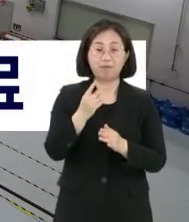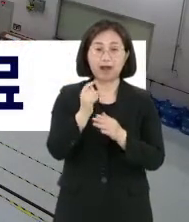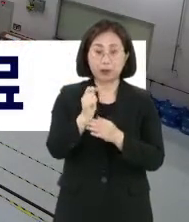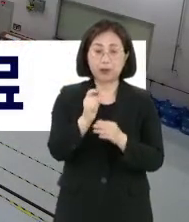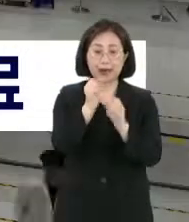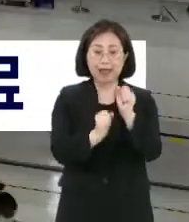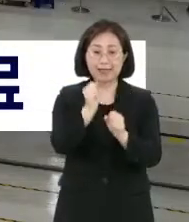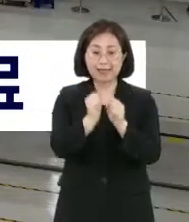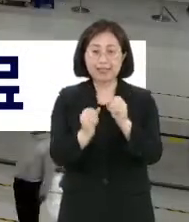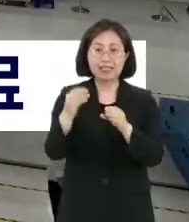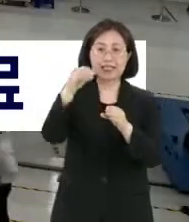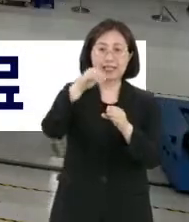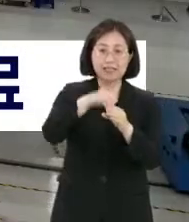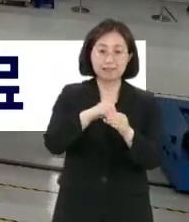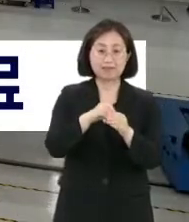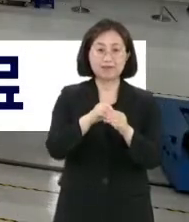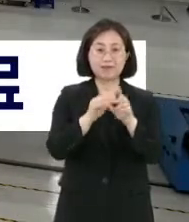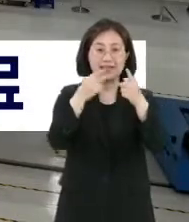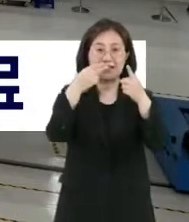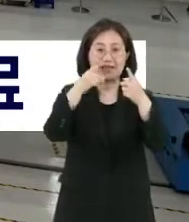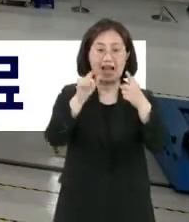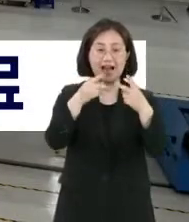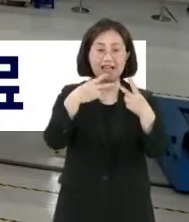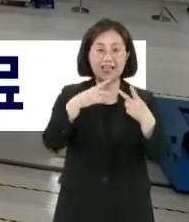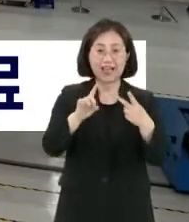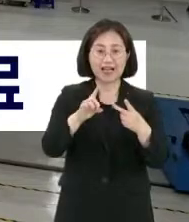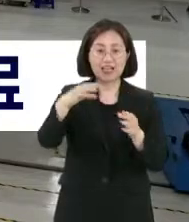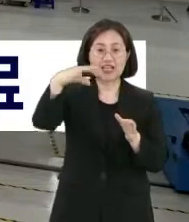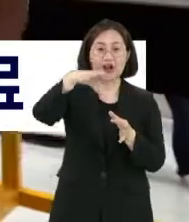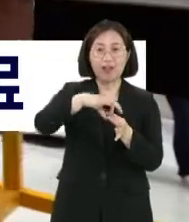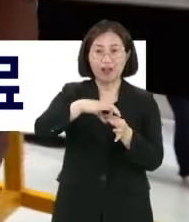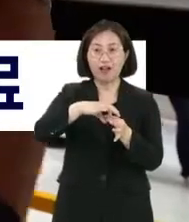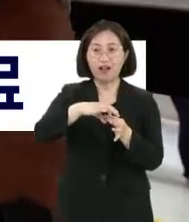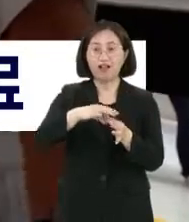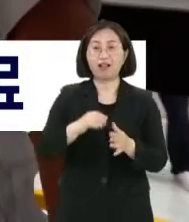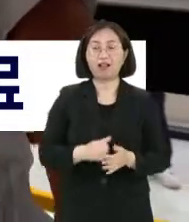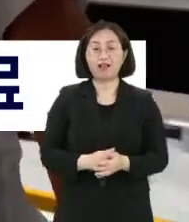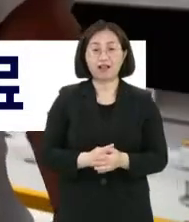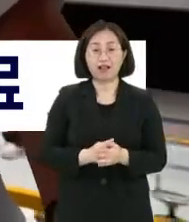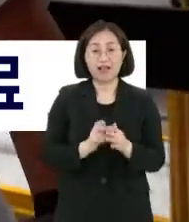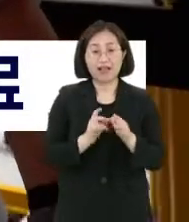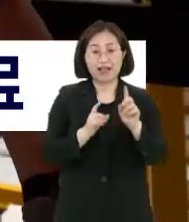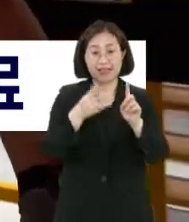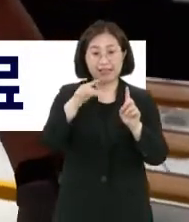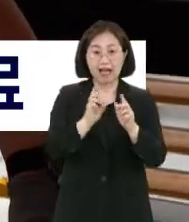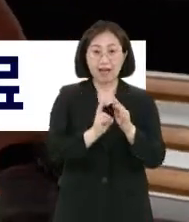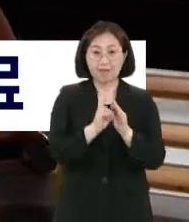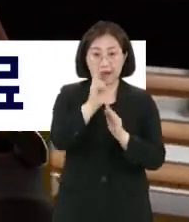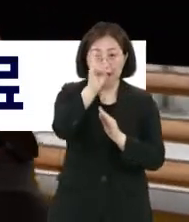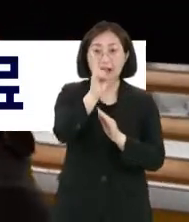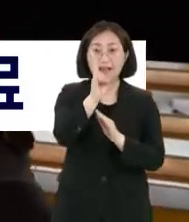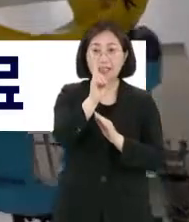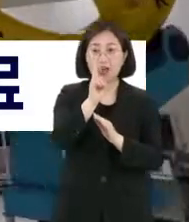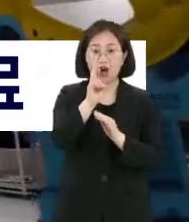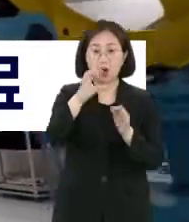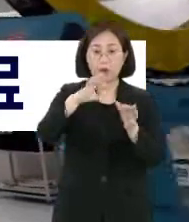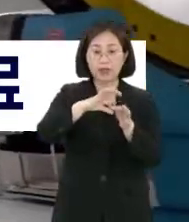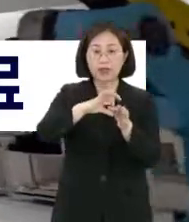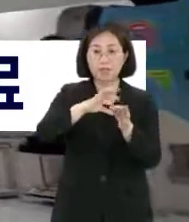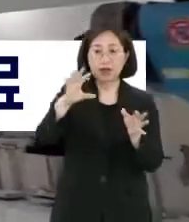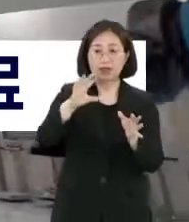실은 로켓의 심장 1단과 2단이 하나로 연결됩니다. 1차 발사에서 헬륨 탱크 고정장치가